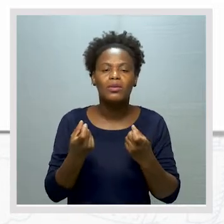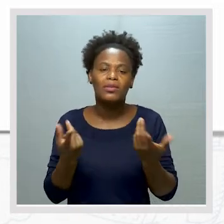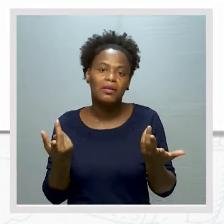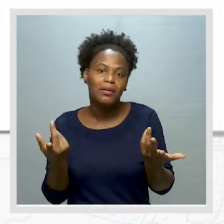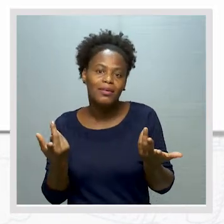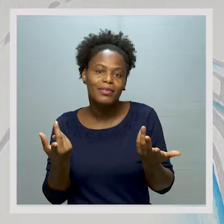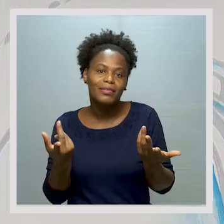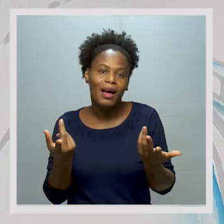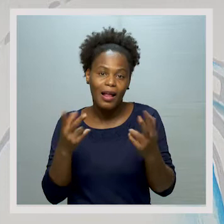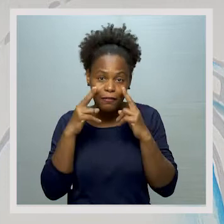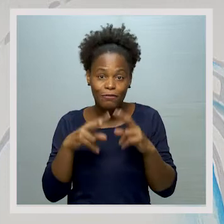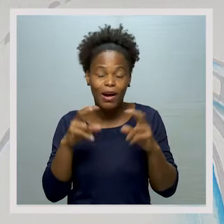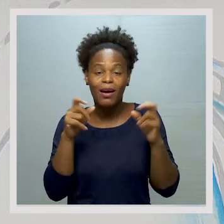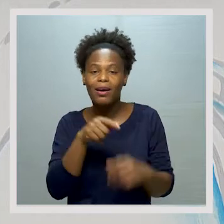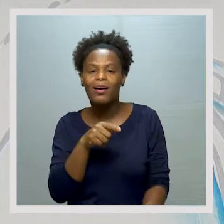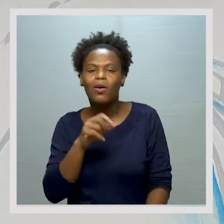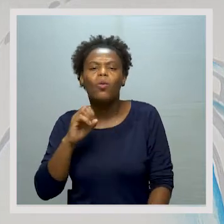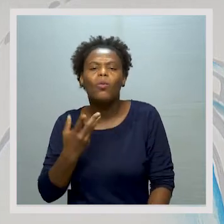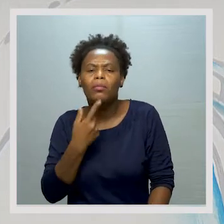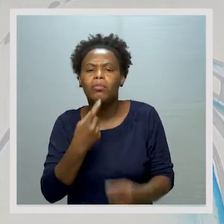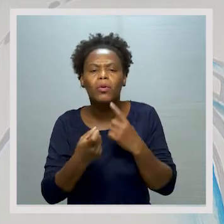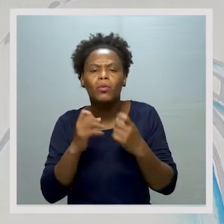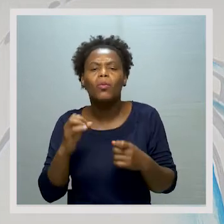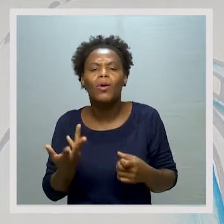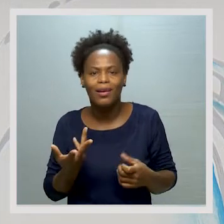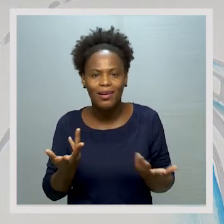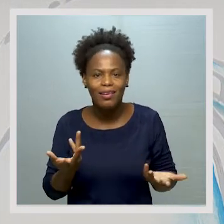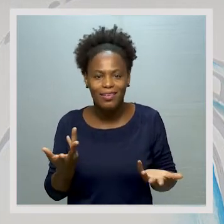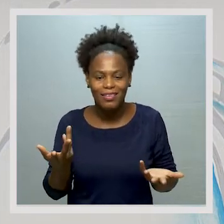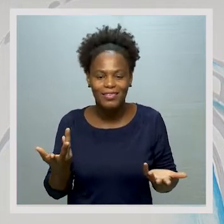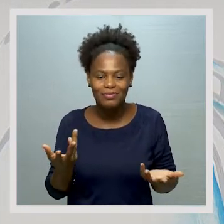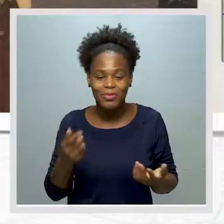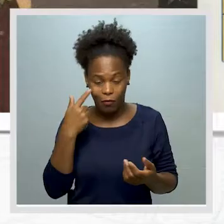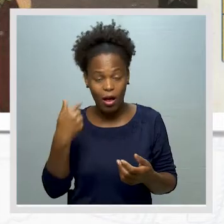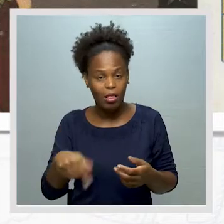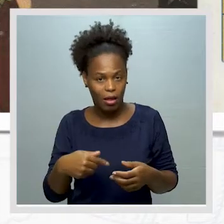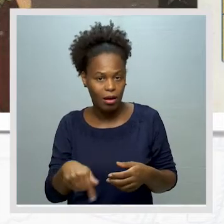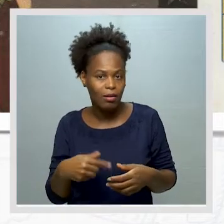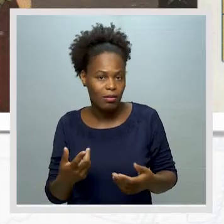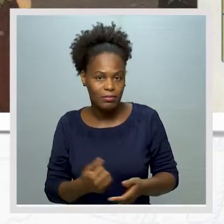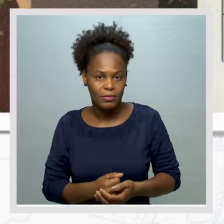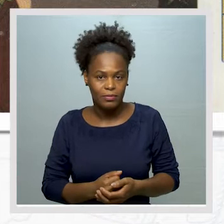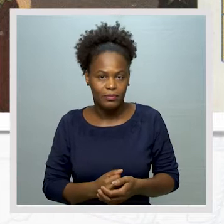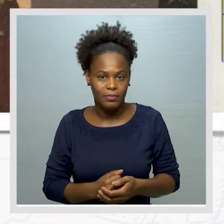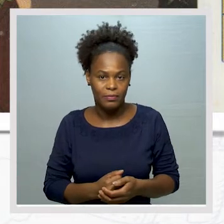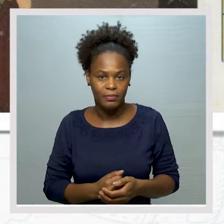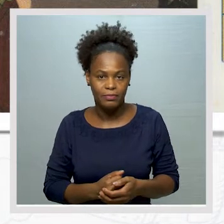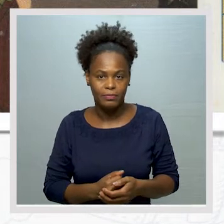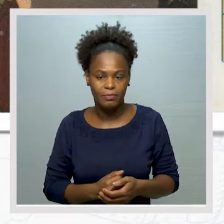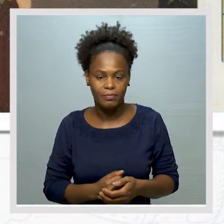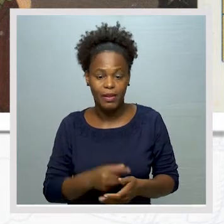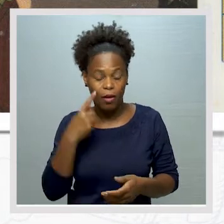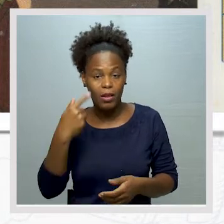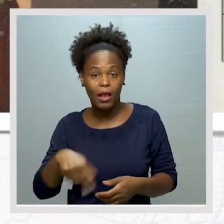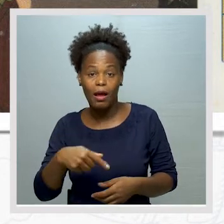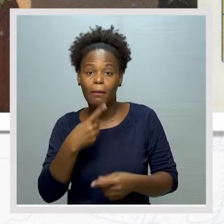vignette? Quelle question vous avez là? C'est bon? Vous avez la question là.